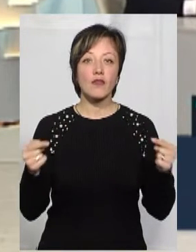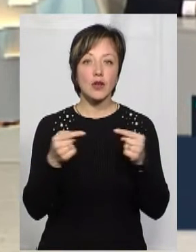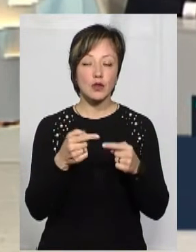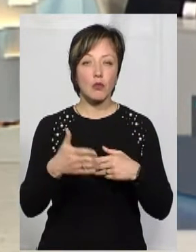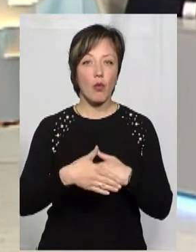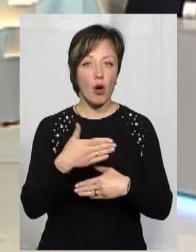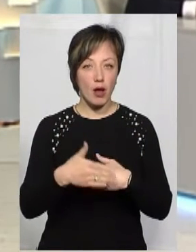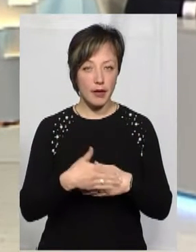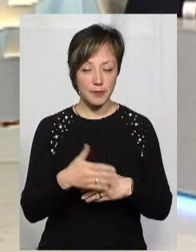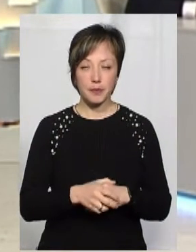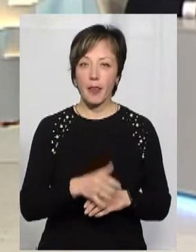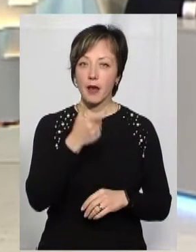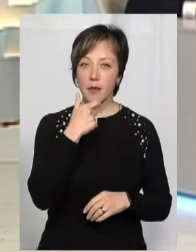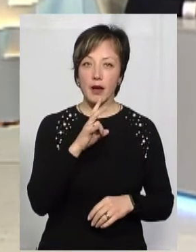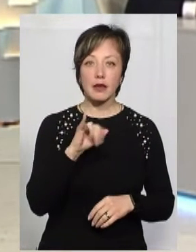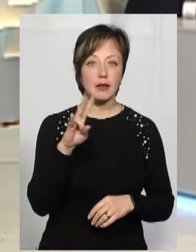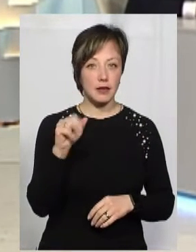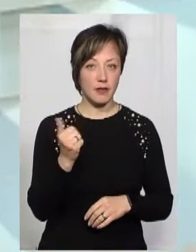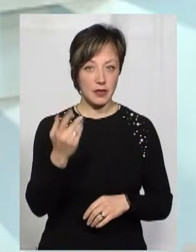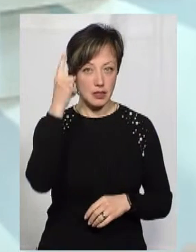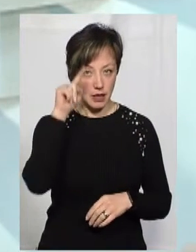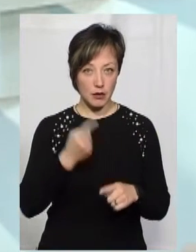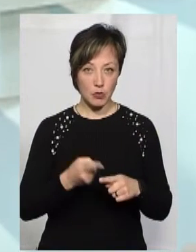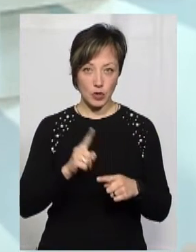Пані Ніно, ви знаєте про цей випадок.